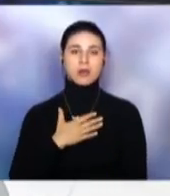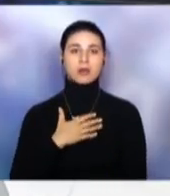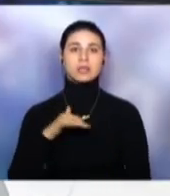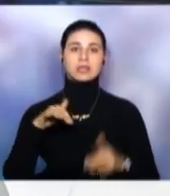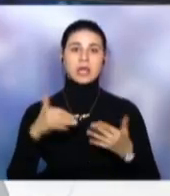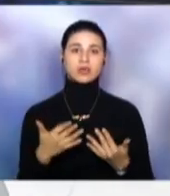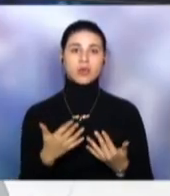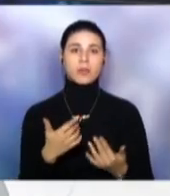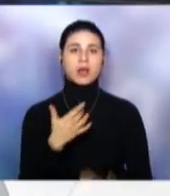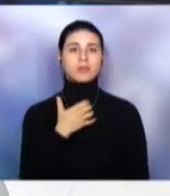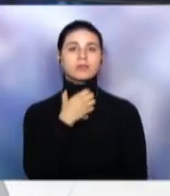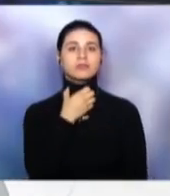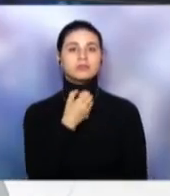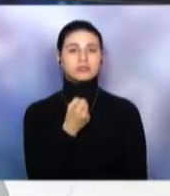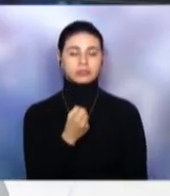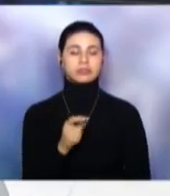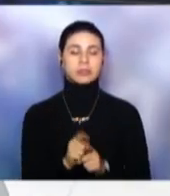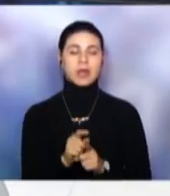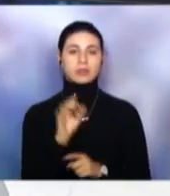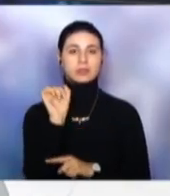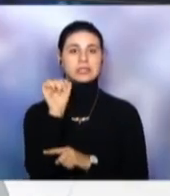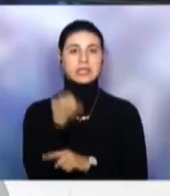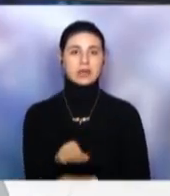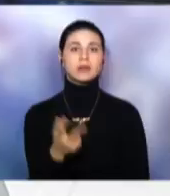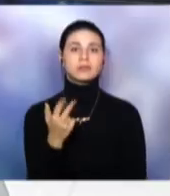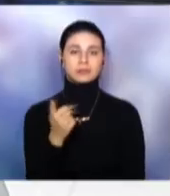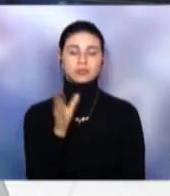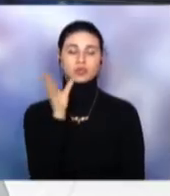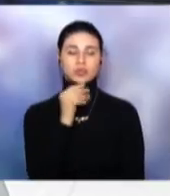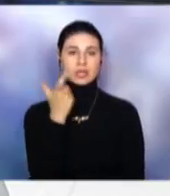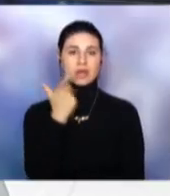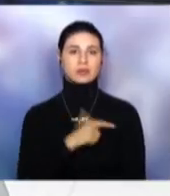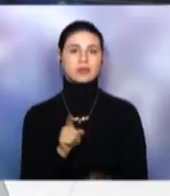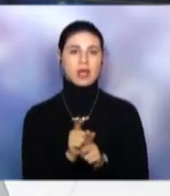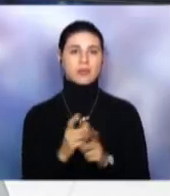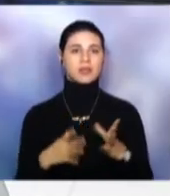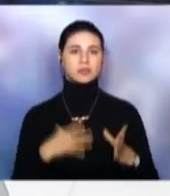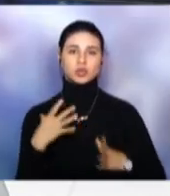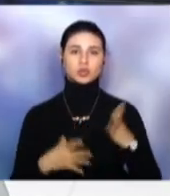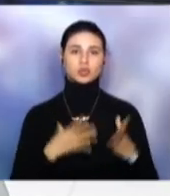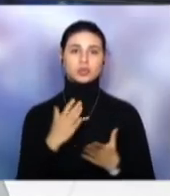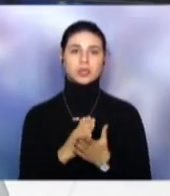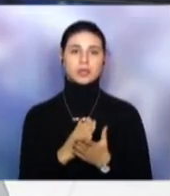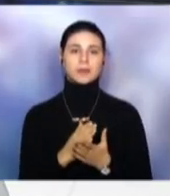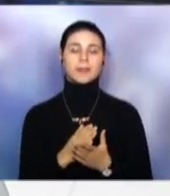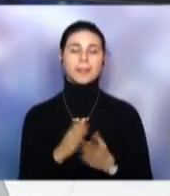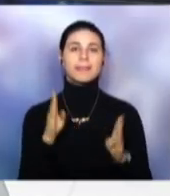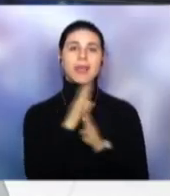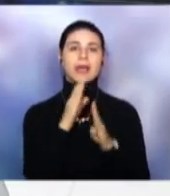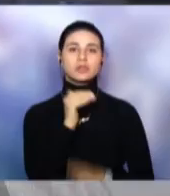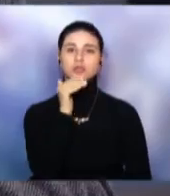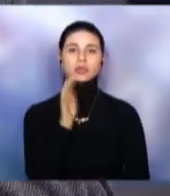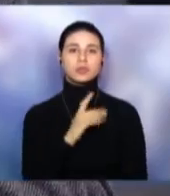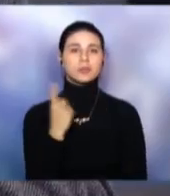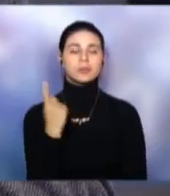უკმარისობა ერთ-ერთი პირველი ნიშანია. დაღლის დროს, ანუ სხეულის პოზიციის შეცვლა. ბუნებრივია, ფიზიკური დატვირთვის დროს, ნებისმიერი ტიპის ფიზიკური დატვირთვის დროს ქოშინი, ჰაერის